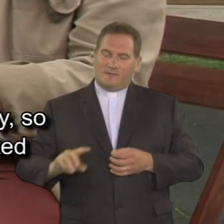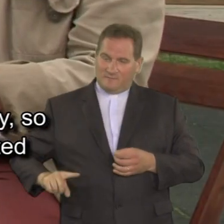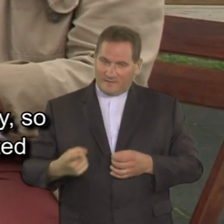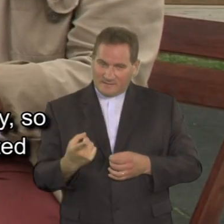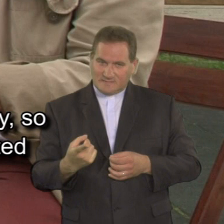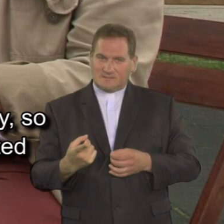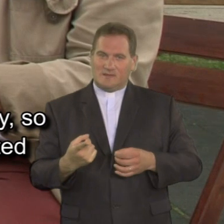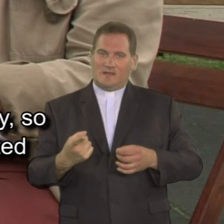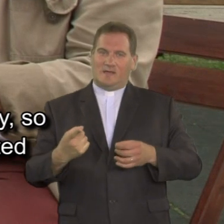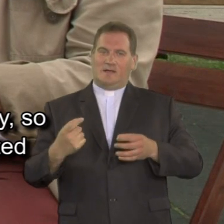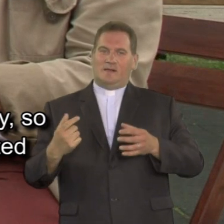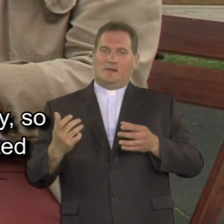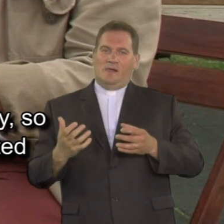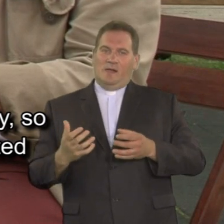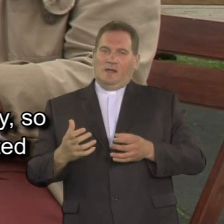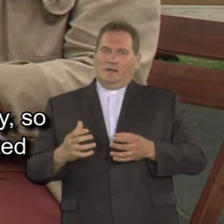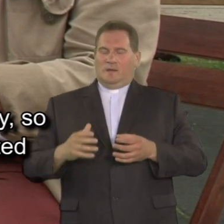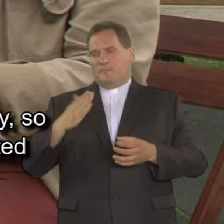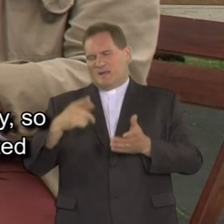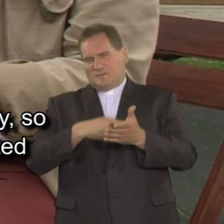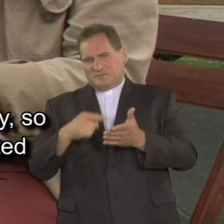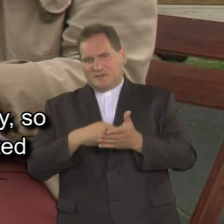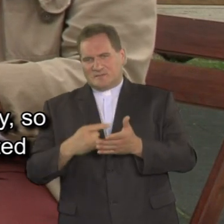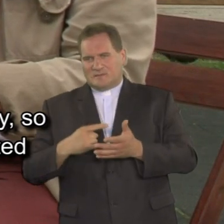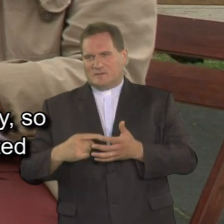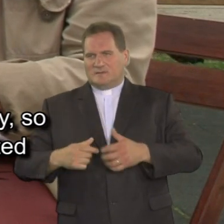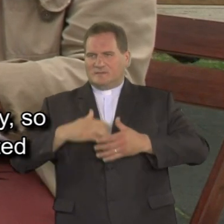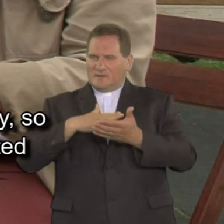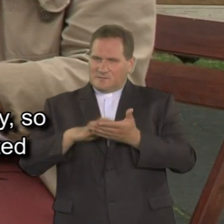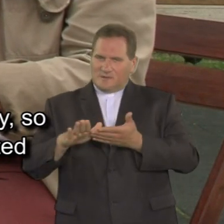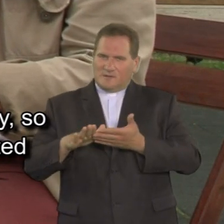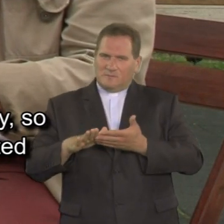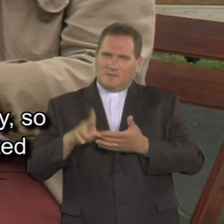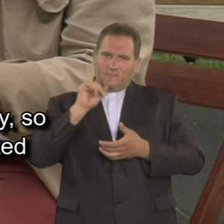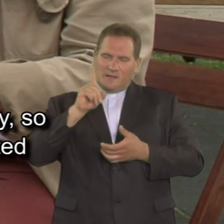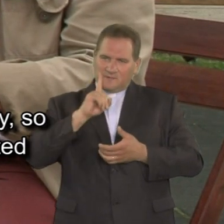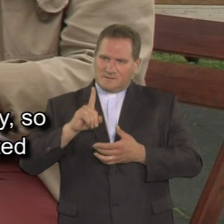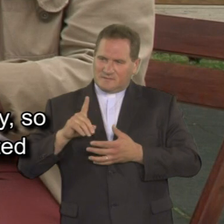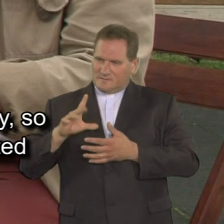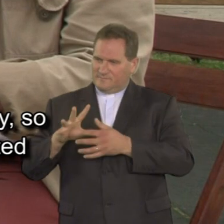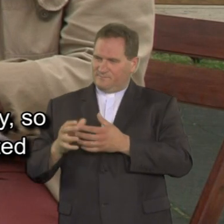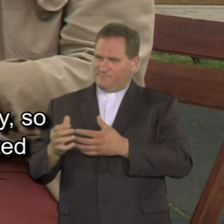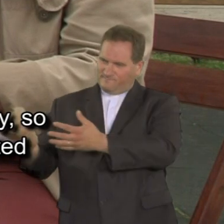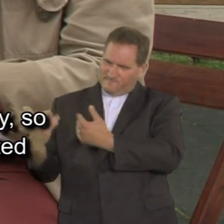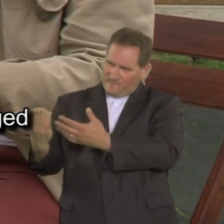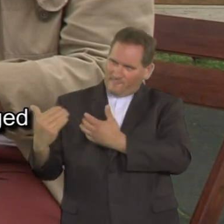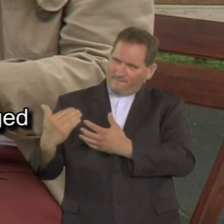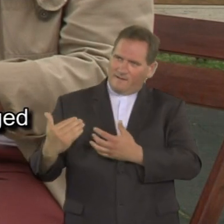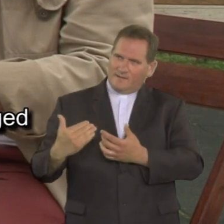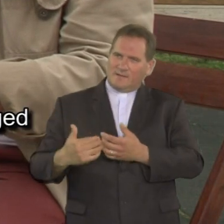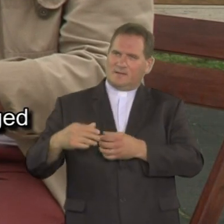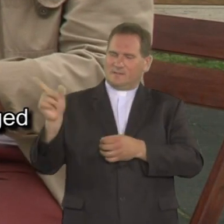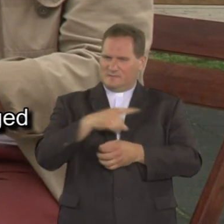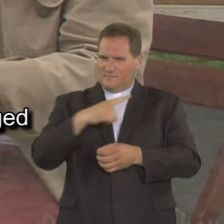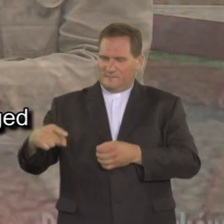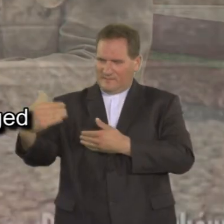sprzedajne coraz częściej zaczęły nagabywać klientów. W związku z tym zlikwidowano wejście od ulicy Ogrodowej, gdzie te